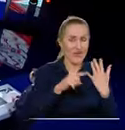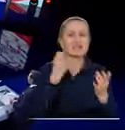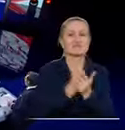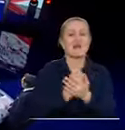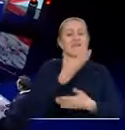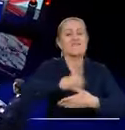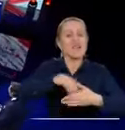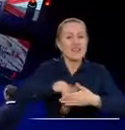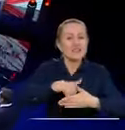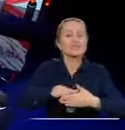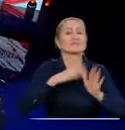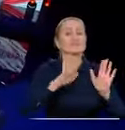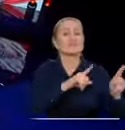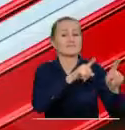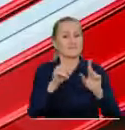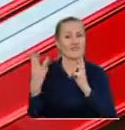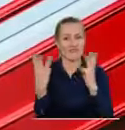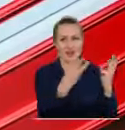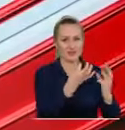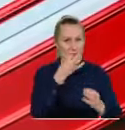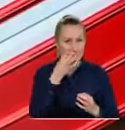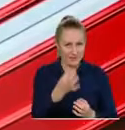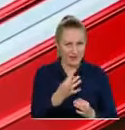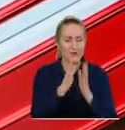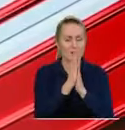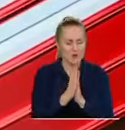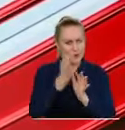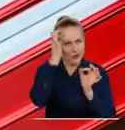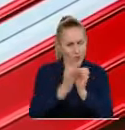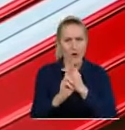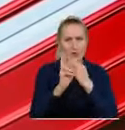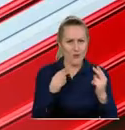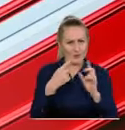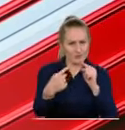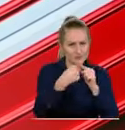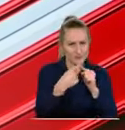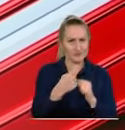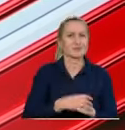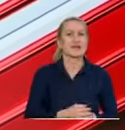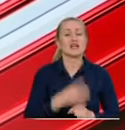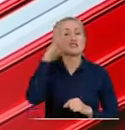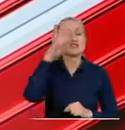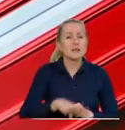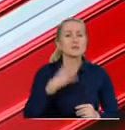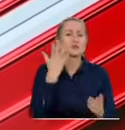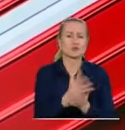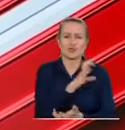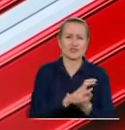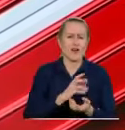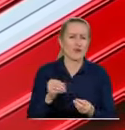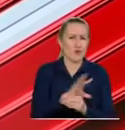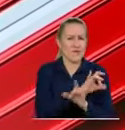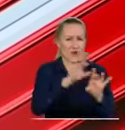I szanowni państwo, bardzo ważne pytanie i bardzo proszę o bardzo konkretną odpowiedź. Od 4 miesięcy świat żyje pandemią